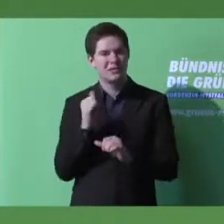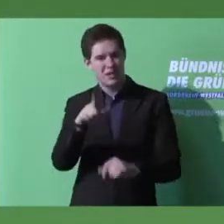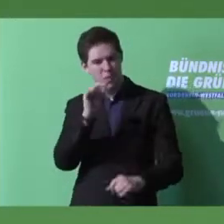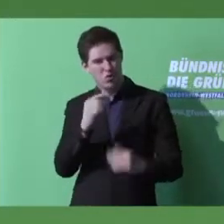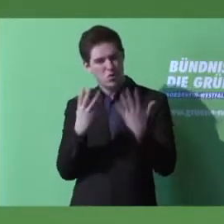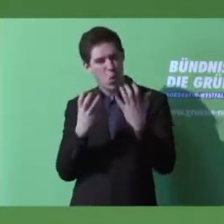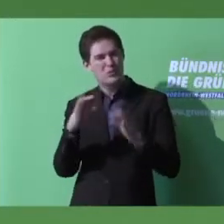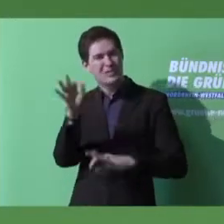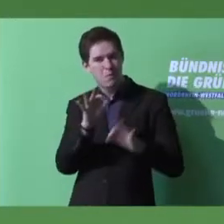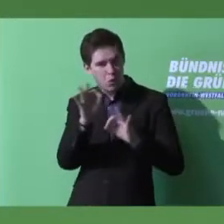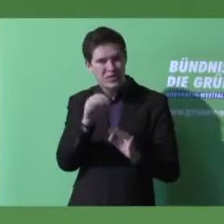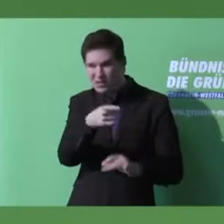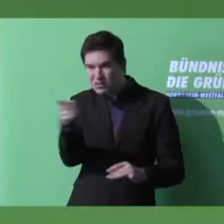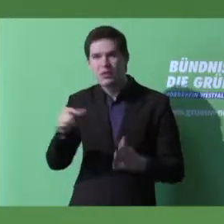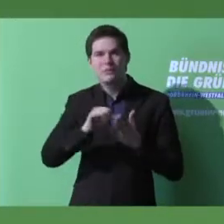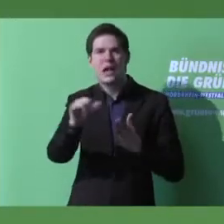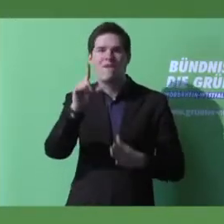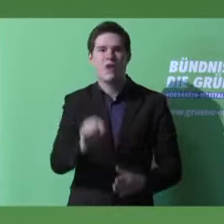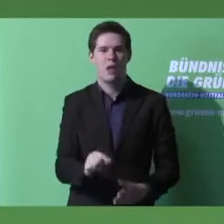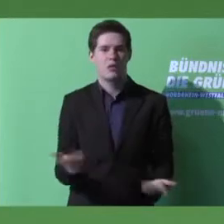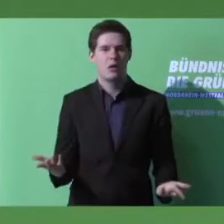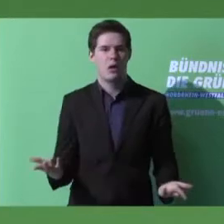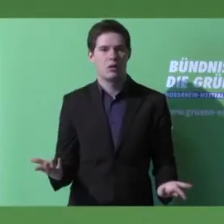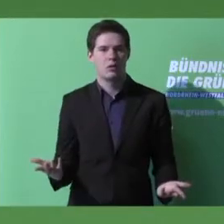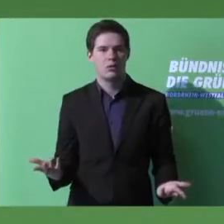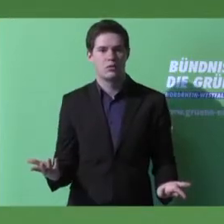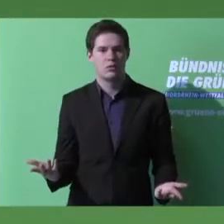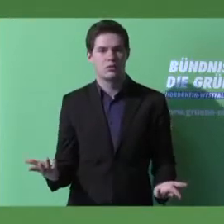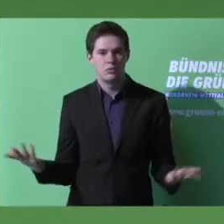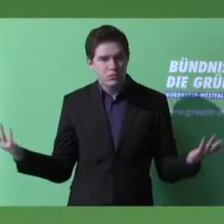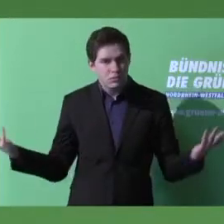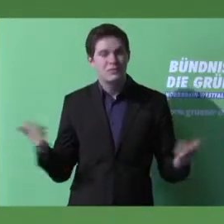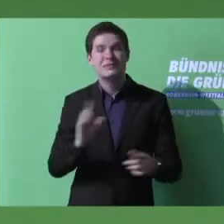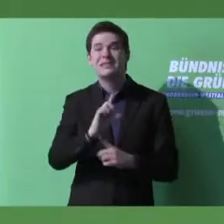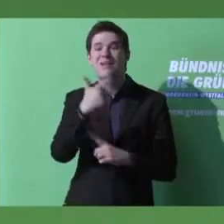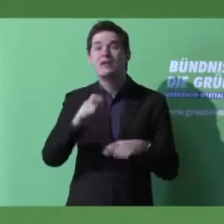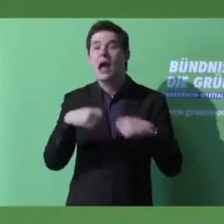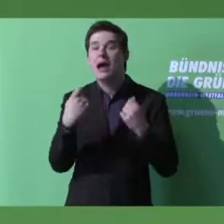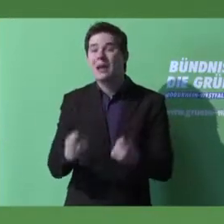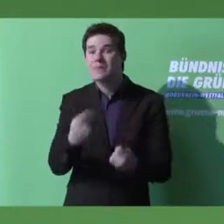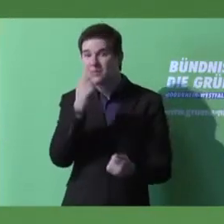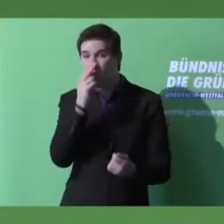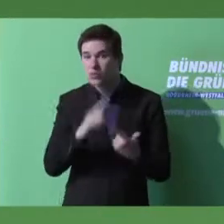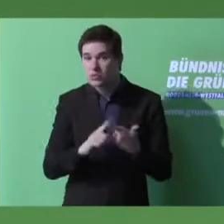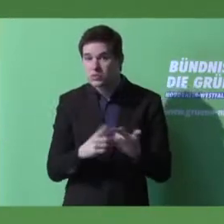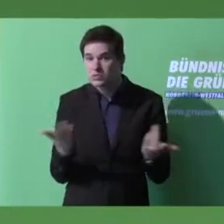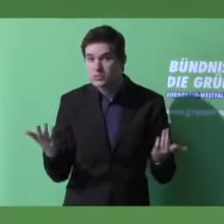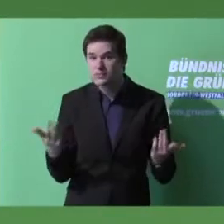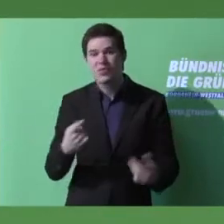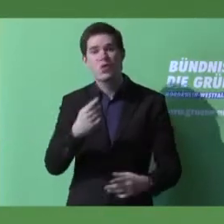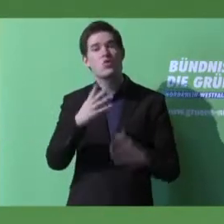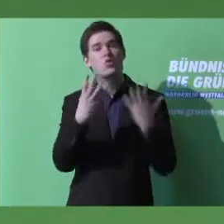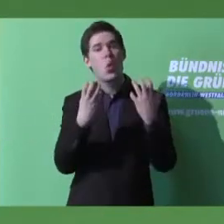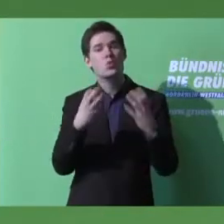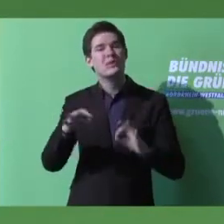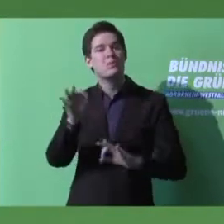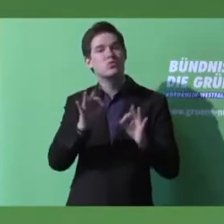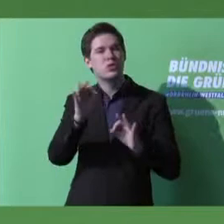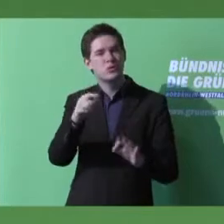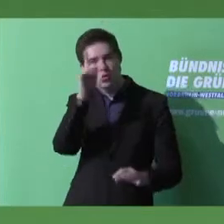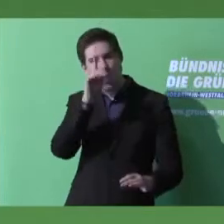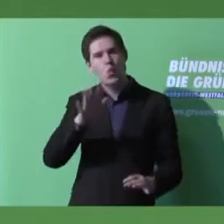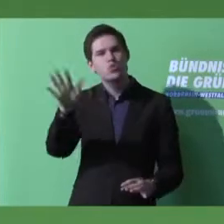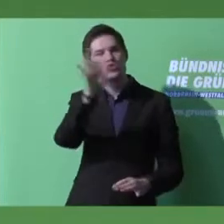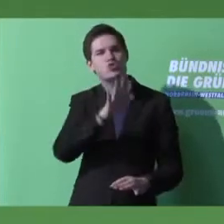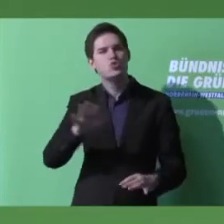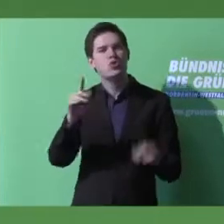mit den Grünen weniger. Und sie sind zum zweiten Ergebnis gekommen. 90% der deutschen